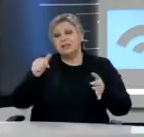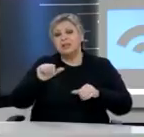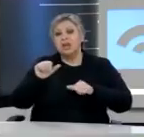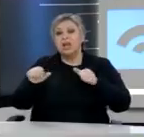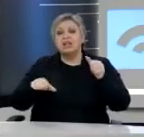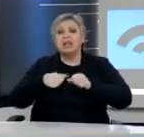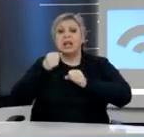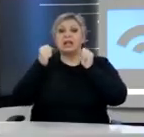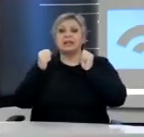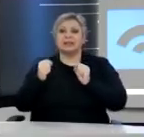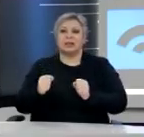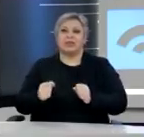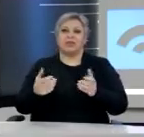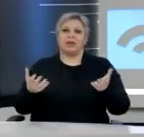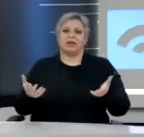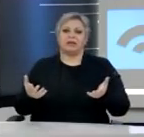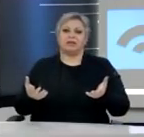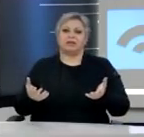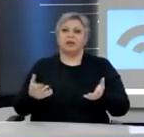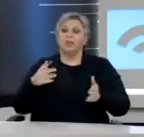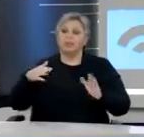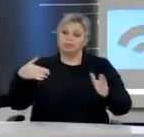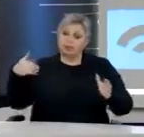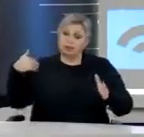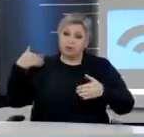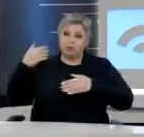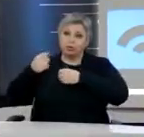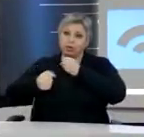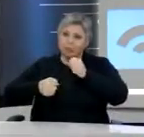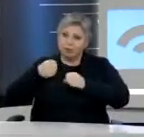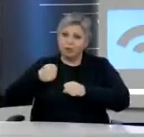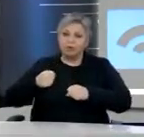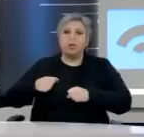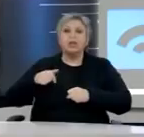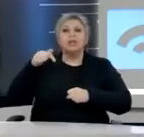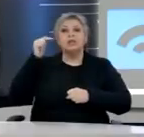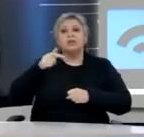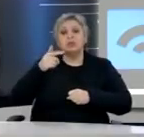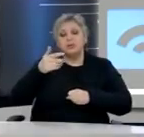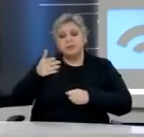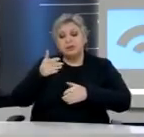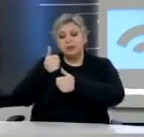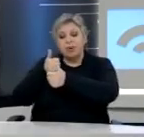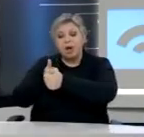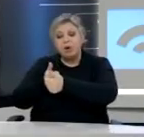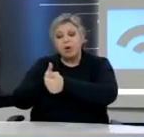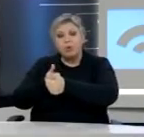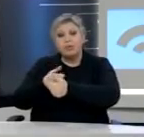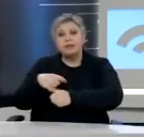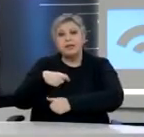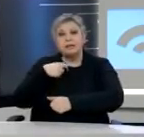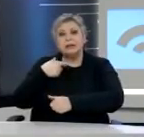Νέα Δημοκρατία ένα λεπτό, για 20 και πλέον χρόνια και προσχωρείτε στην άποψη του κυρίου Καμένου. Πρέπει να επιλέξετε. Ένα από τα δύο πρέπει να